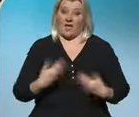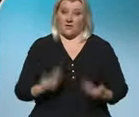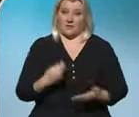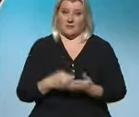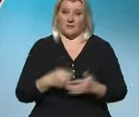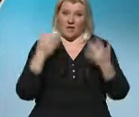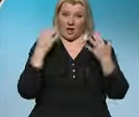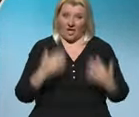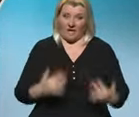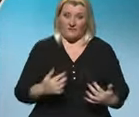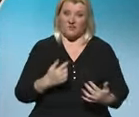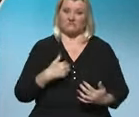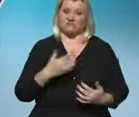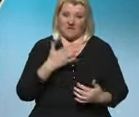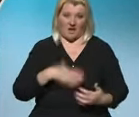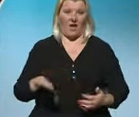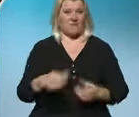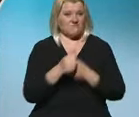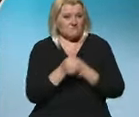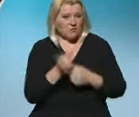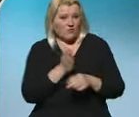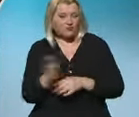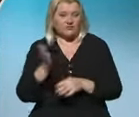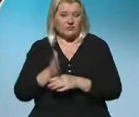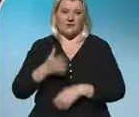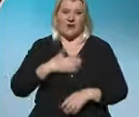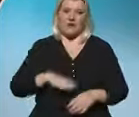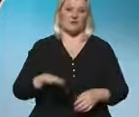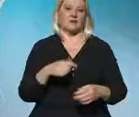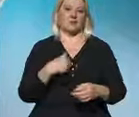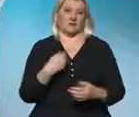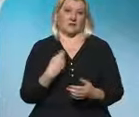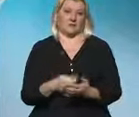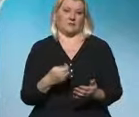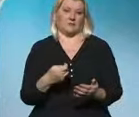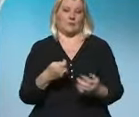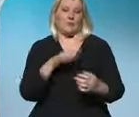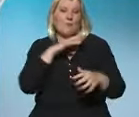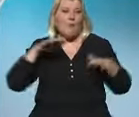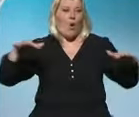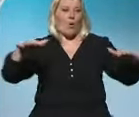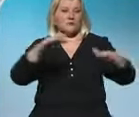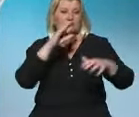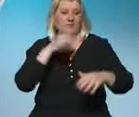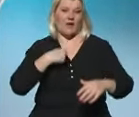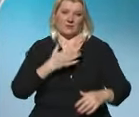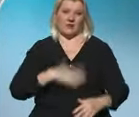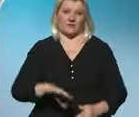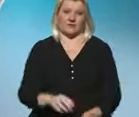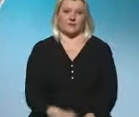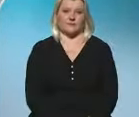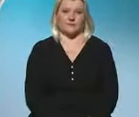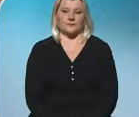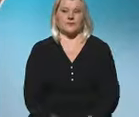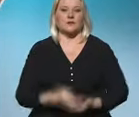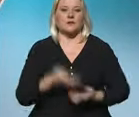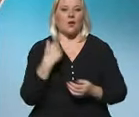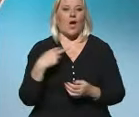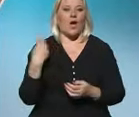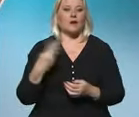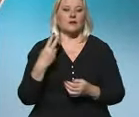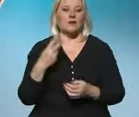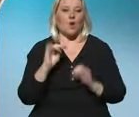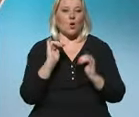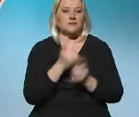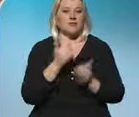jako peru o to svoje, přesně tak. Takže mě baví jako to, když je to ve velkém. No. Teď jak byl koncert z Manchesteru, jestli jste se nedívala.